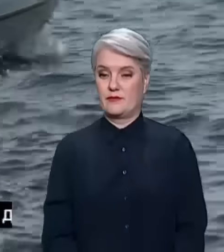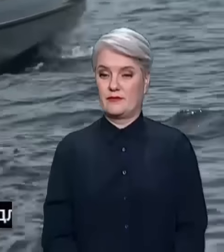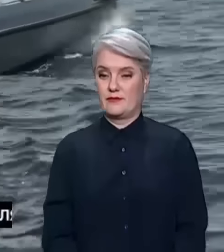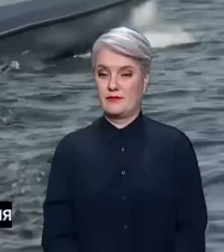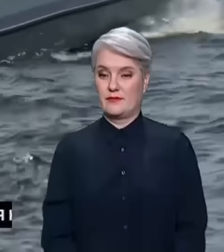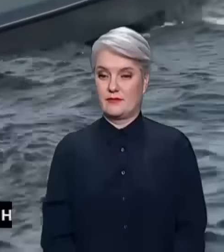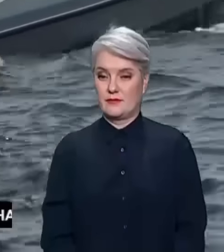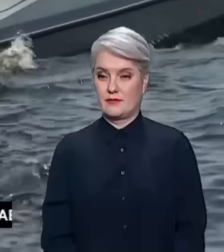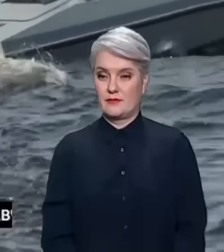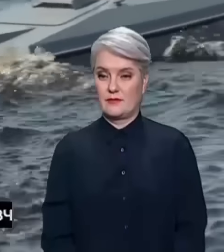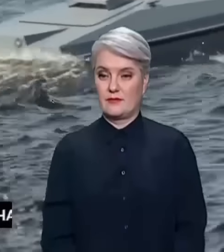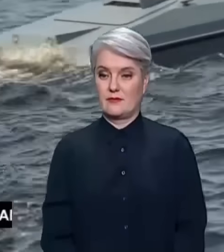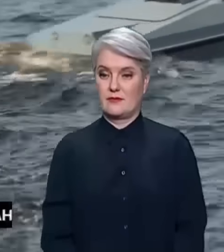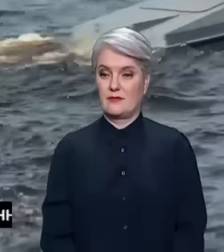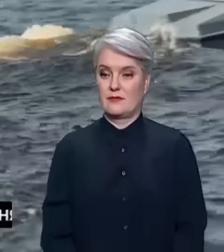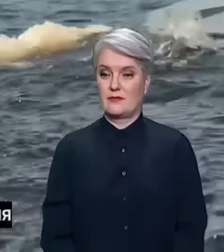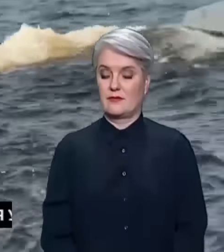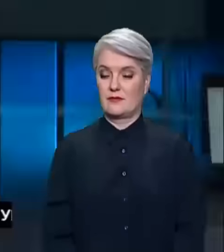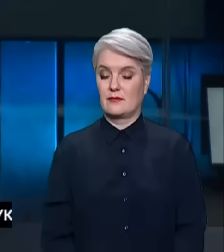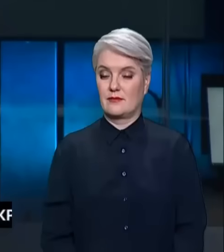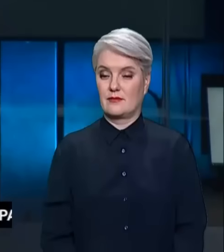Нагорний. Суспільне. Новини.